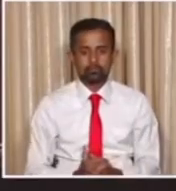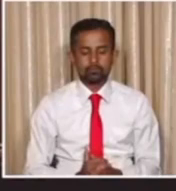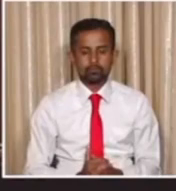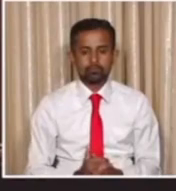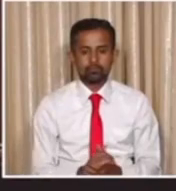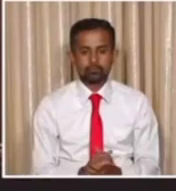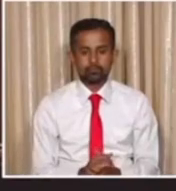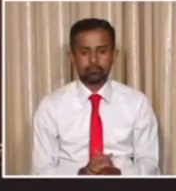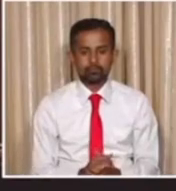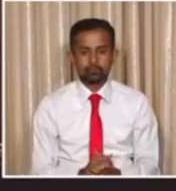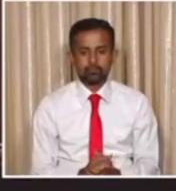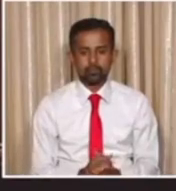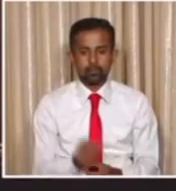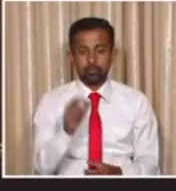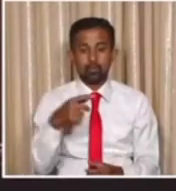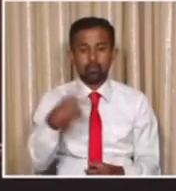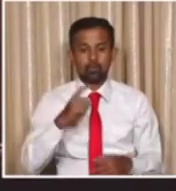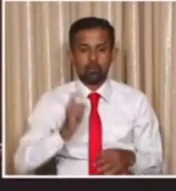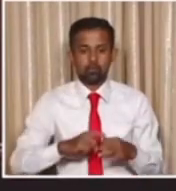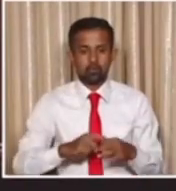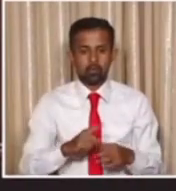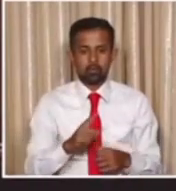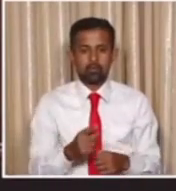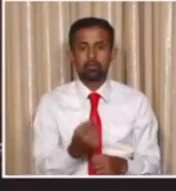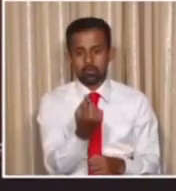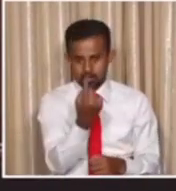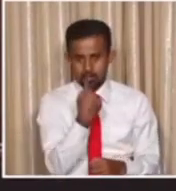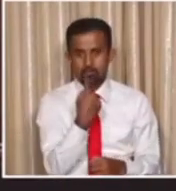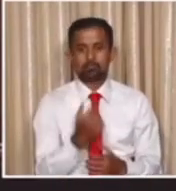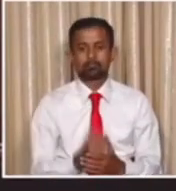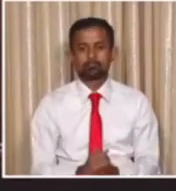සිංහත්, මේ ඔබතුමාගේ දෙවැනි ප්‍රශ්නේ ගියා. ඔව්